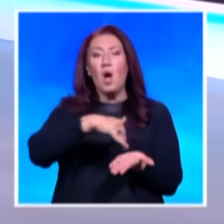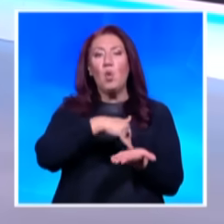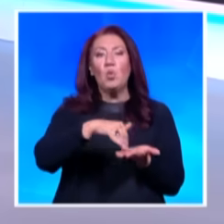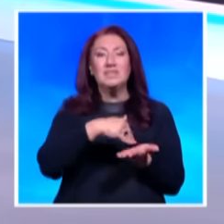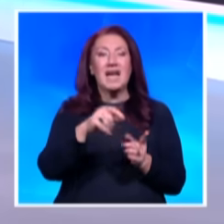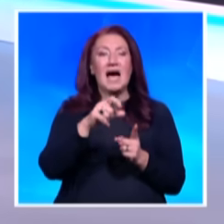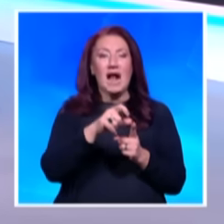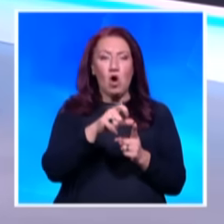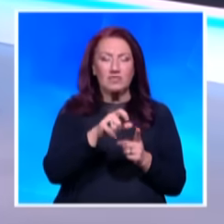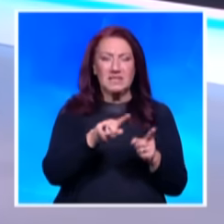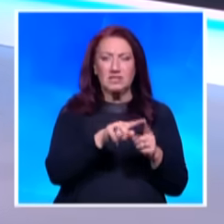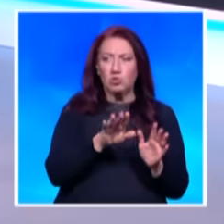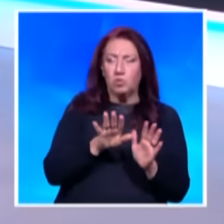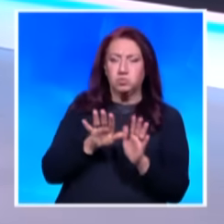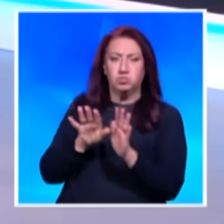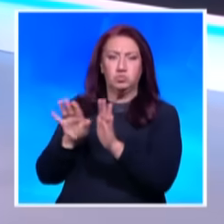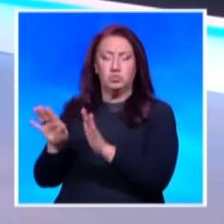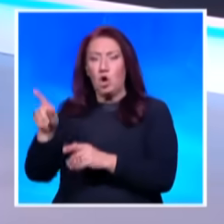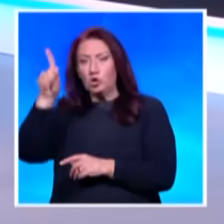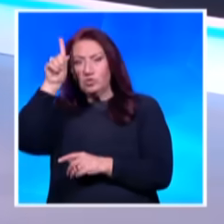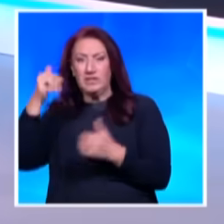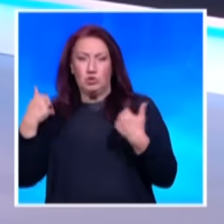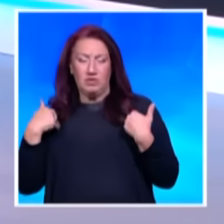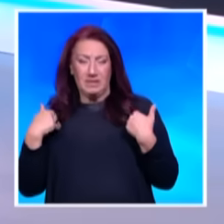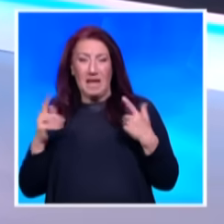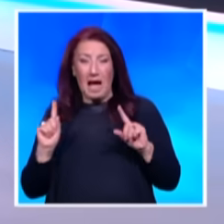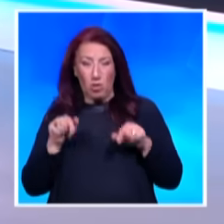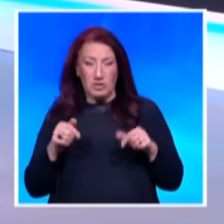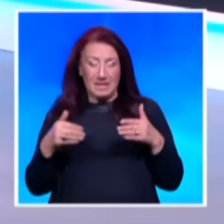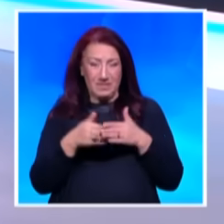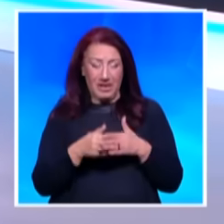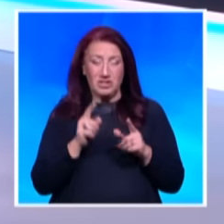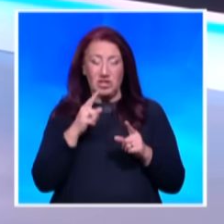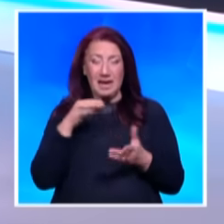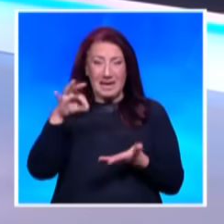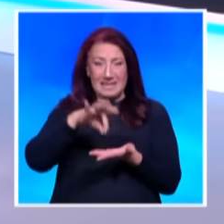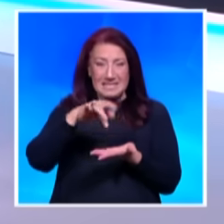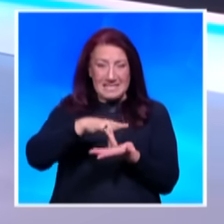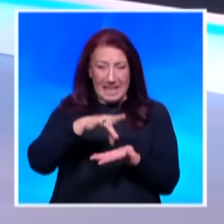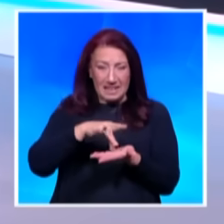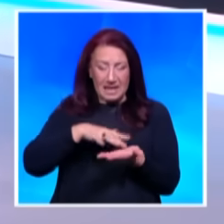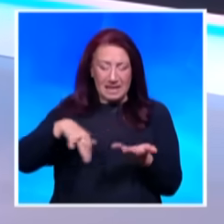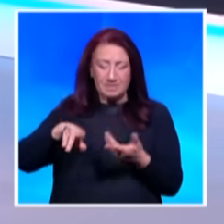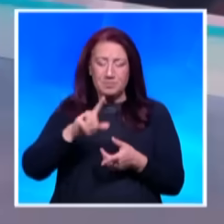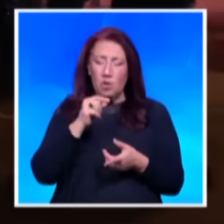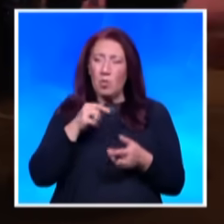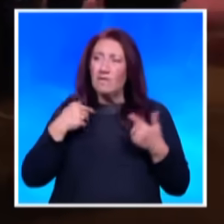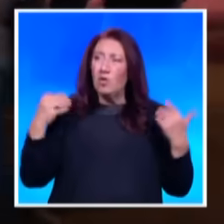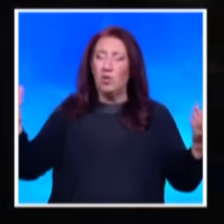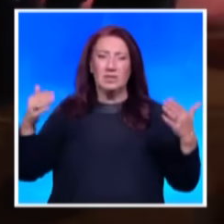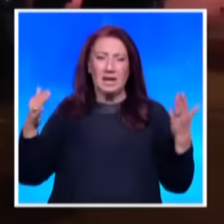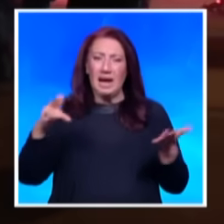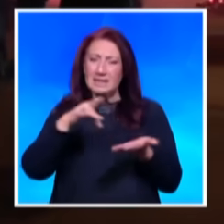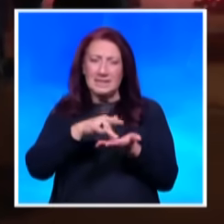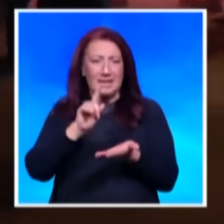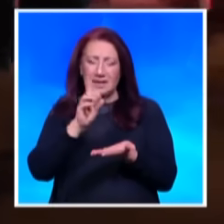Софийския университет. Така че ако в тази вечер се намирате някъде в центъра на София или трябва да пътувате, избягвайте централните части на столицата ни.